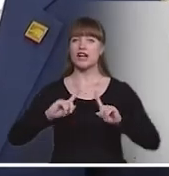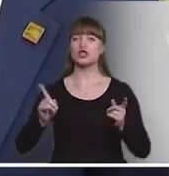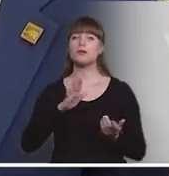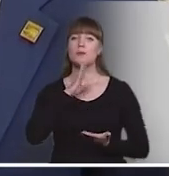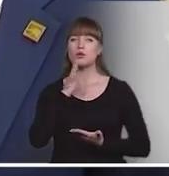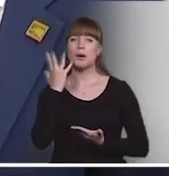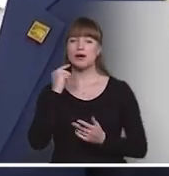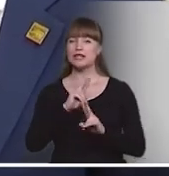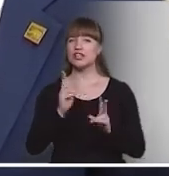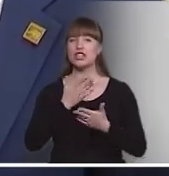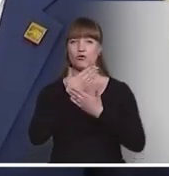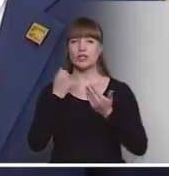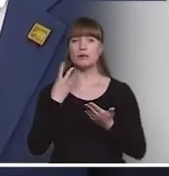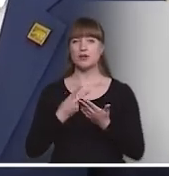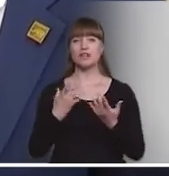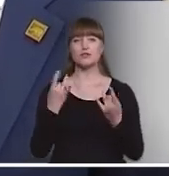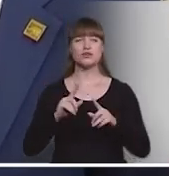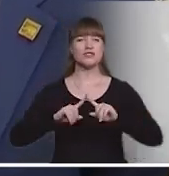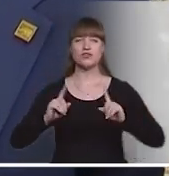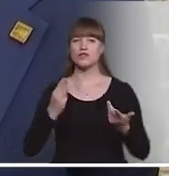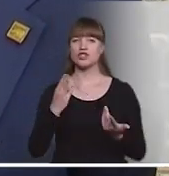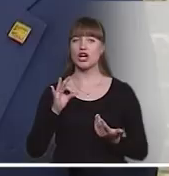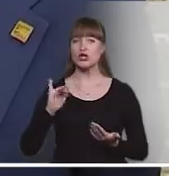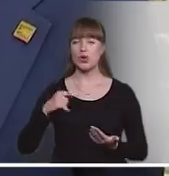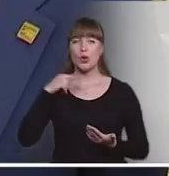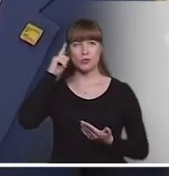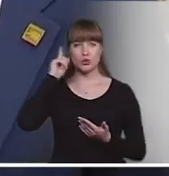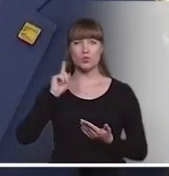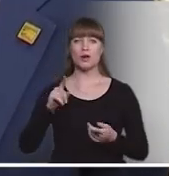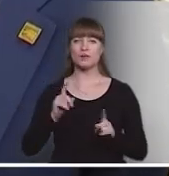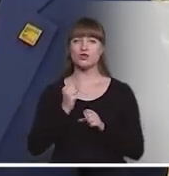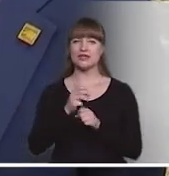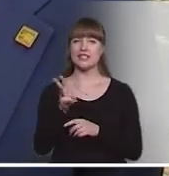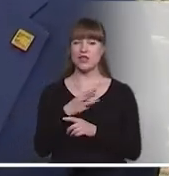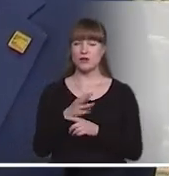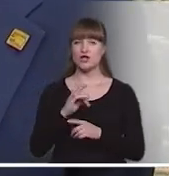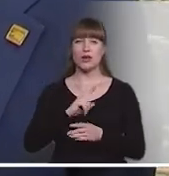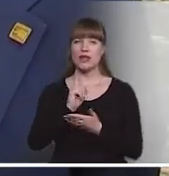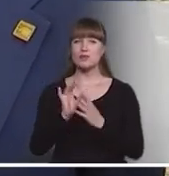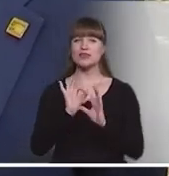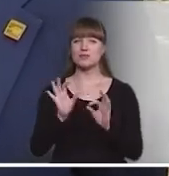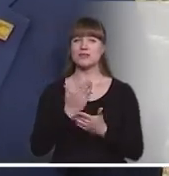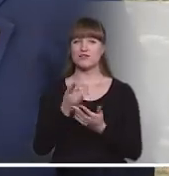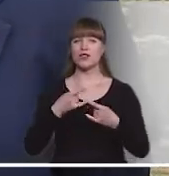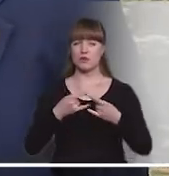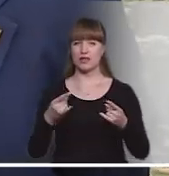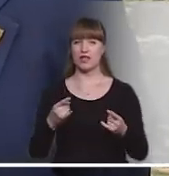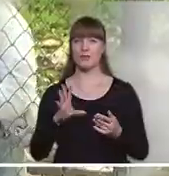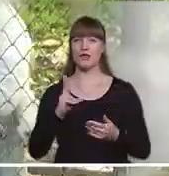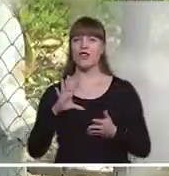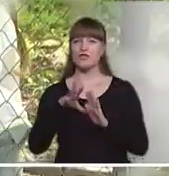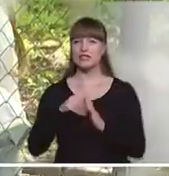Особенно по утрам, когда никого нет, она показывает просто феерическое шоу. И мы думаем, что мы сделаем видеосъемку и обязательно поделимся, наверное, с вашим